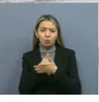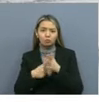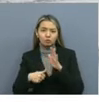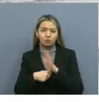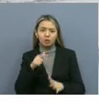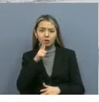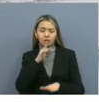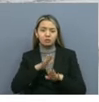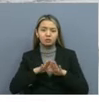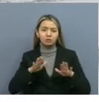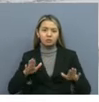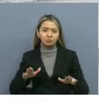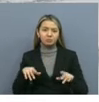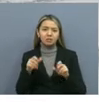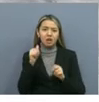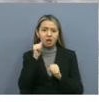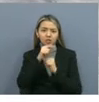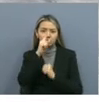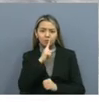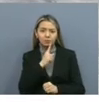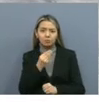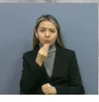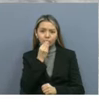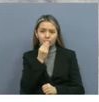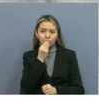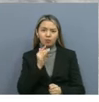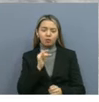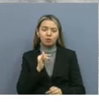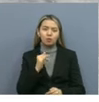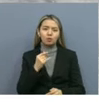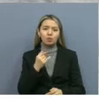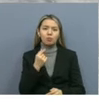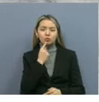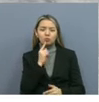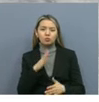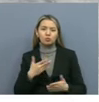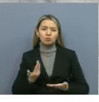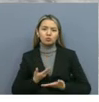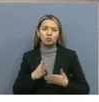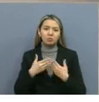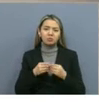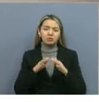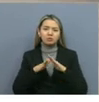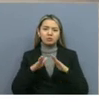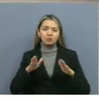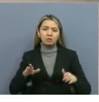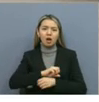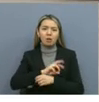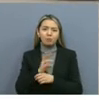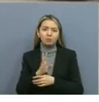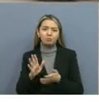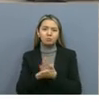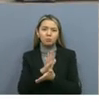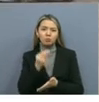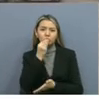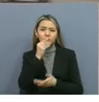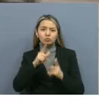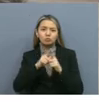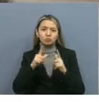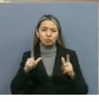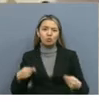дейінгі балаларға арналған ай сайынғы азық түлік. Аз қамтылған отбасылардың балалары жаппай оқумен қамту қорынан ыстық тамақ, мектепке қажетті